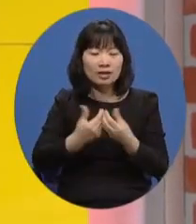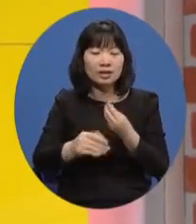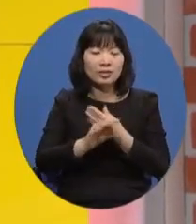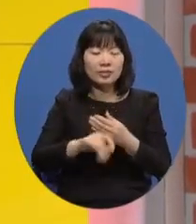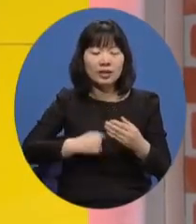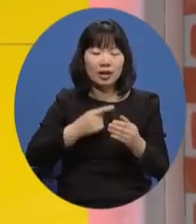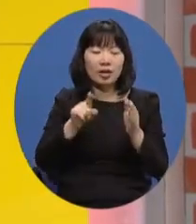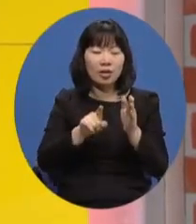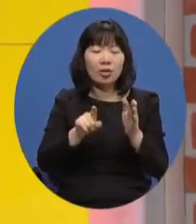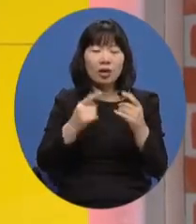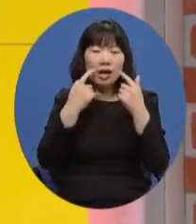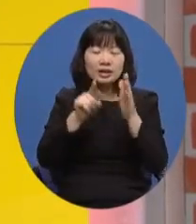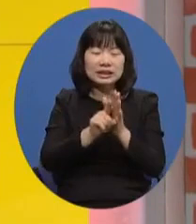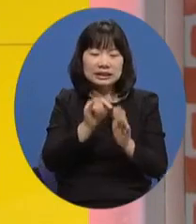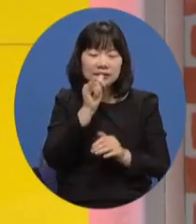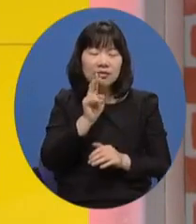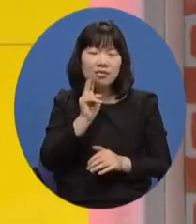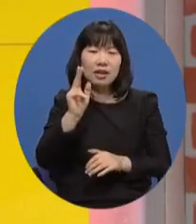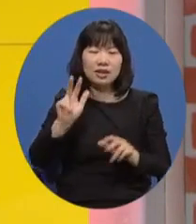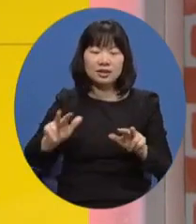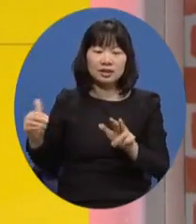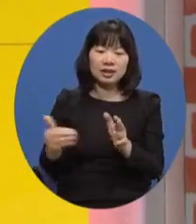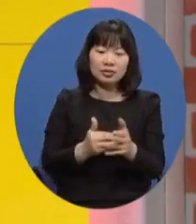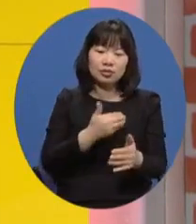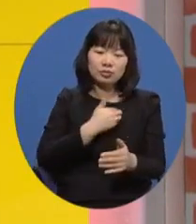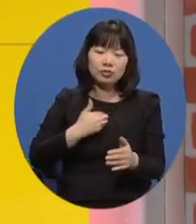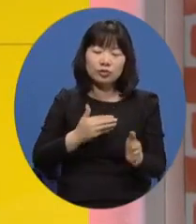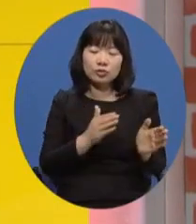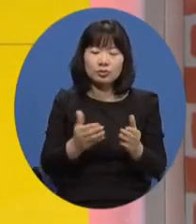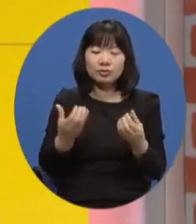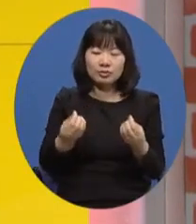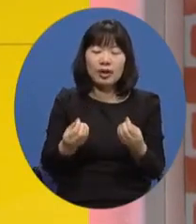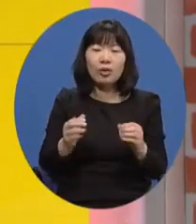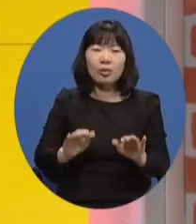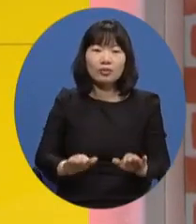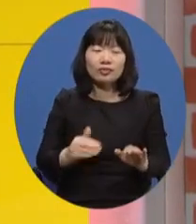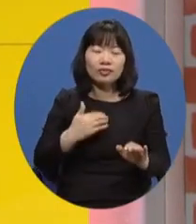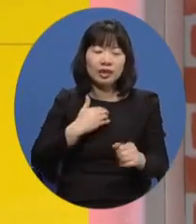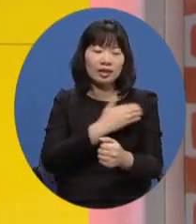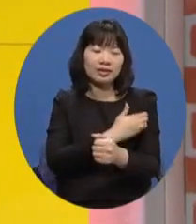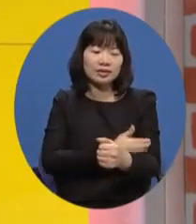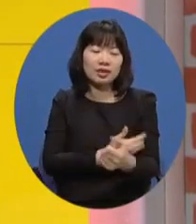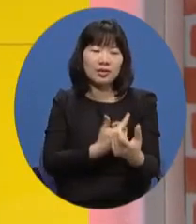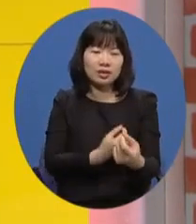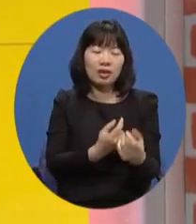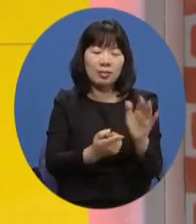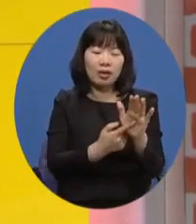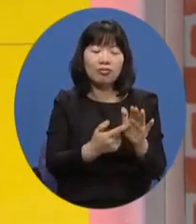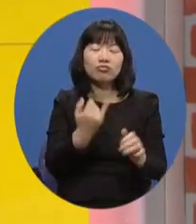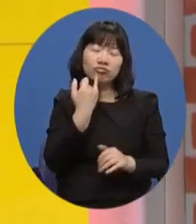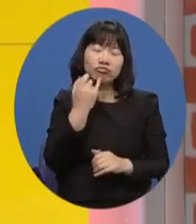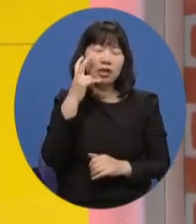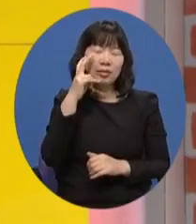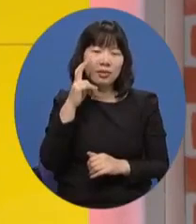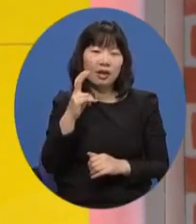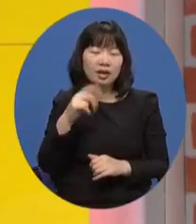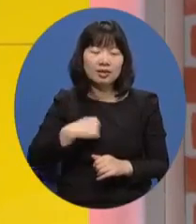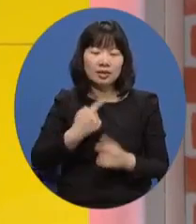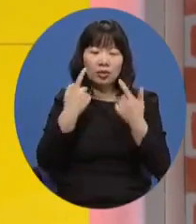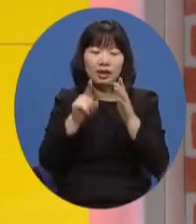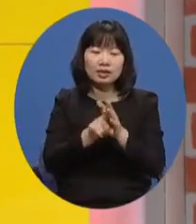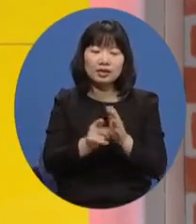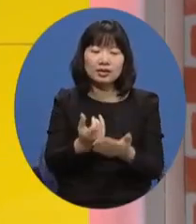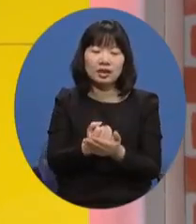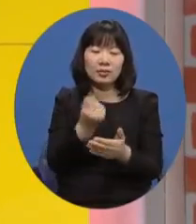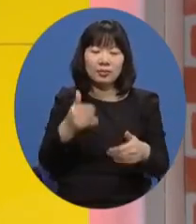자기 확신이 있어야 내가 이제까지 충분히 준비를 했으니까 오늘은 내 실력만큼만 발휘하면 괜찮을 거야 라는 자기 확신을 딱